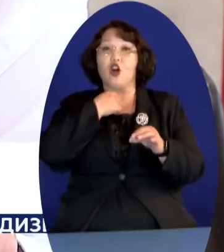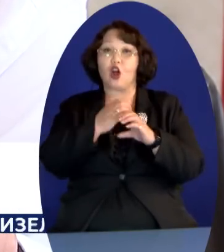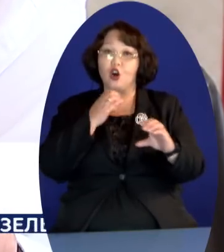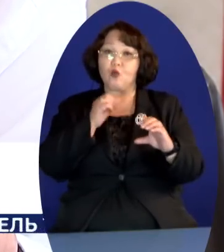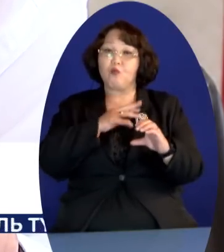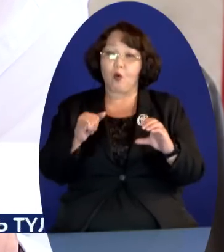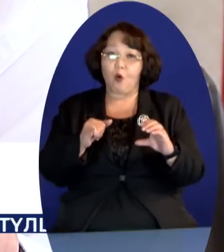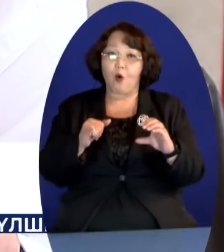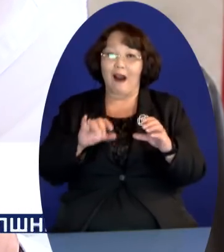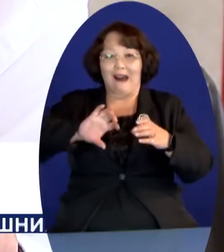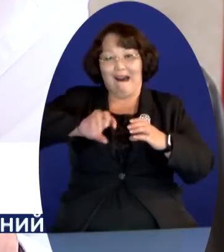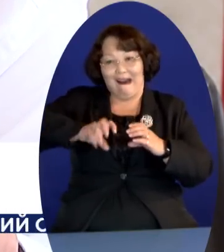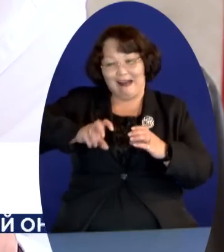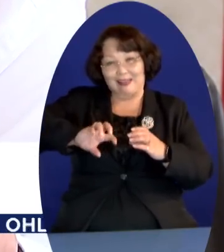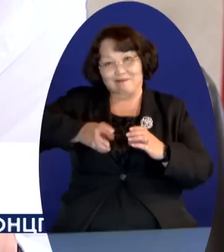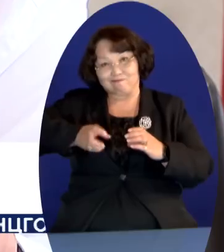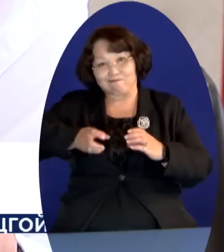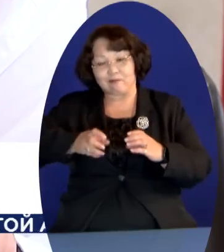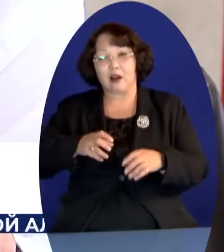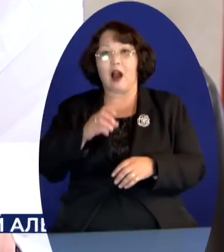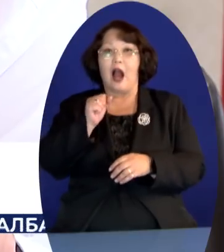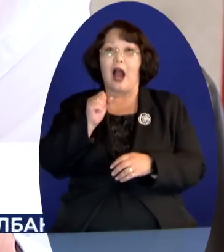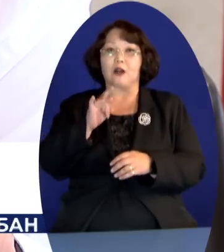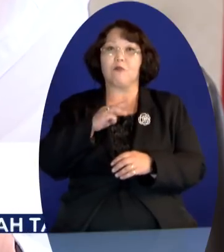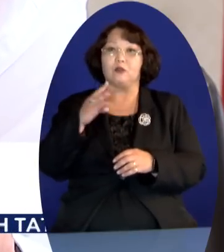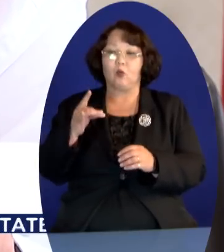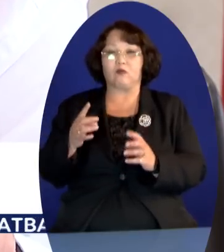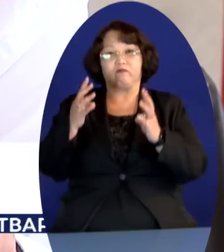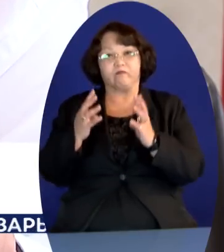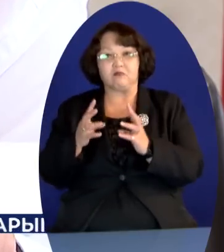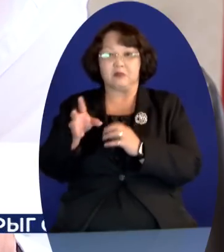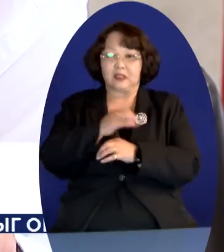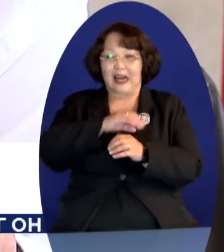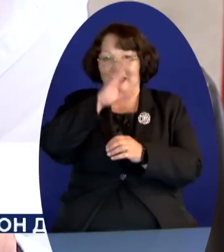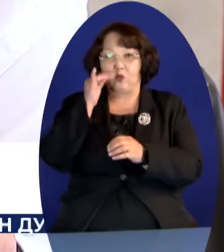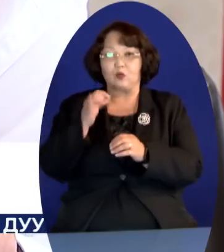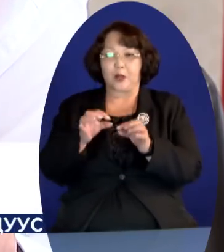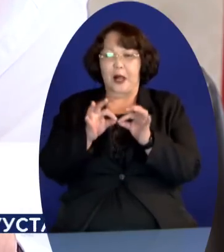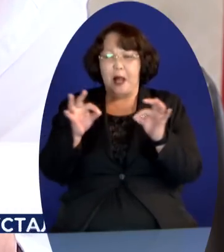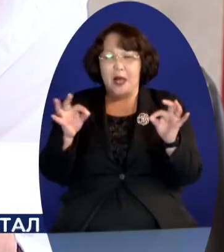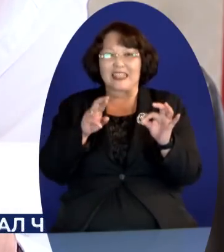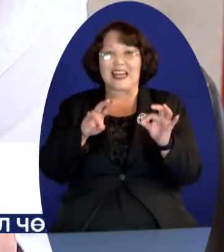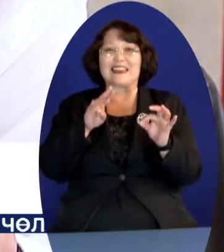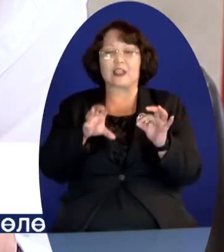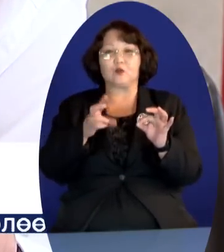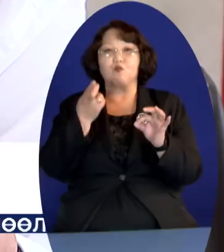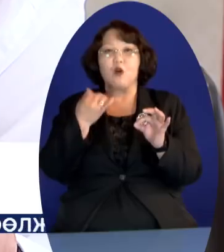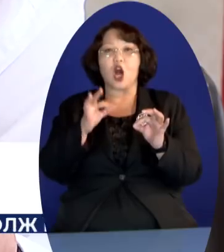арматур холбогдох хэрэгсэл ус нөөцлөх сав халуун усны ялцсан бойлор угсаснаас